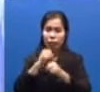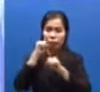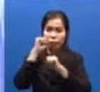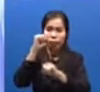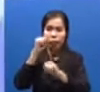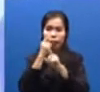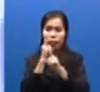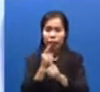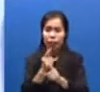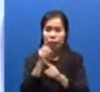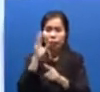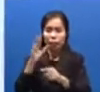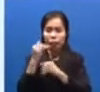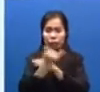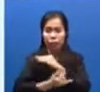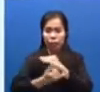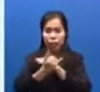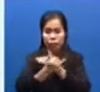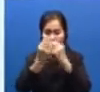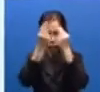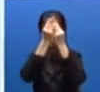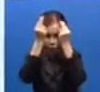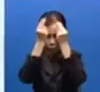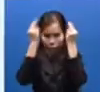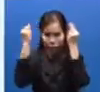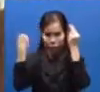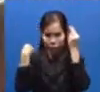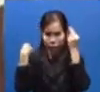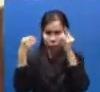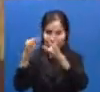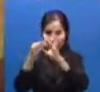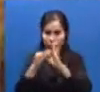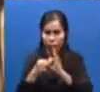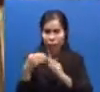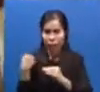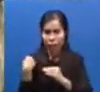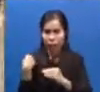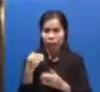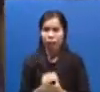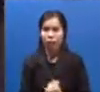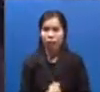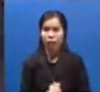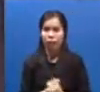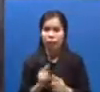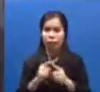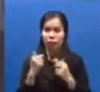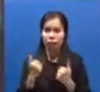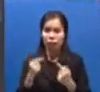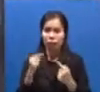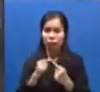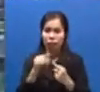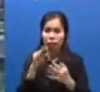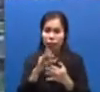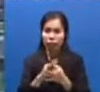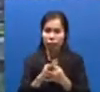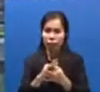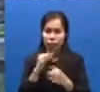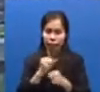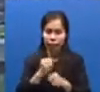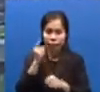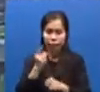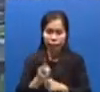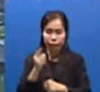ประเทศซาอุดิอาระเบียว่าเป็นวันเสาร์ที่ 4ตุลาคมนั้นยืนยันว่าเป็นเพียงข่าวลือเนื่องจากคำประกาศดังกล่าวไม่เป็นความจริง